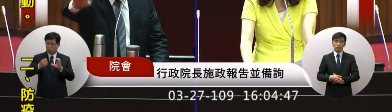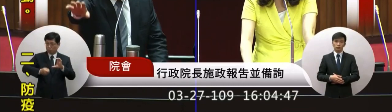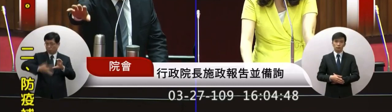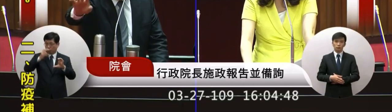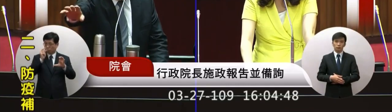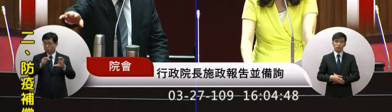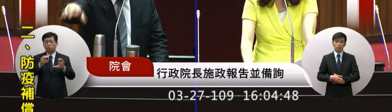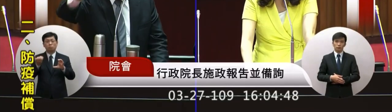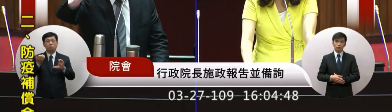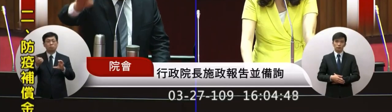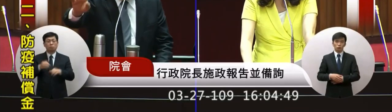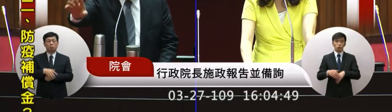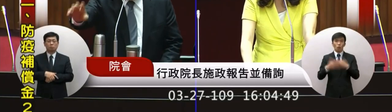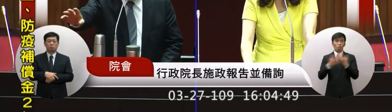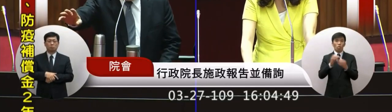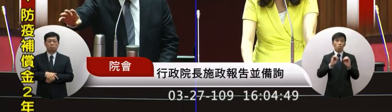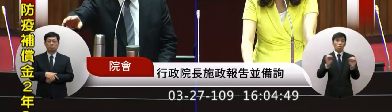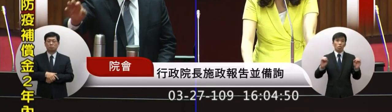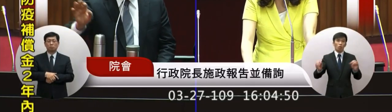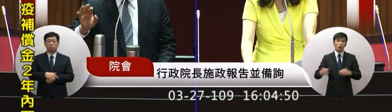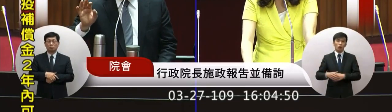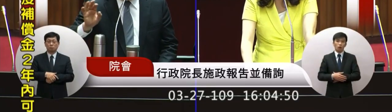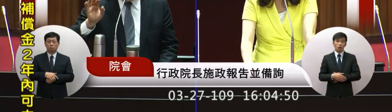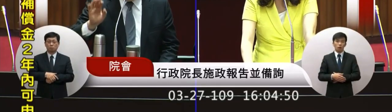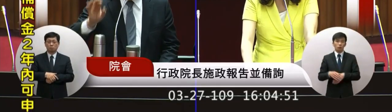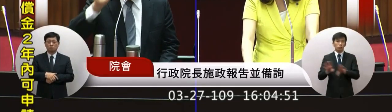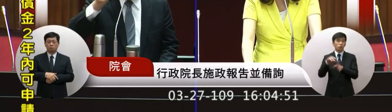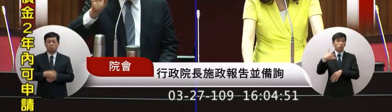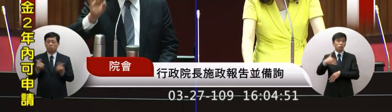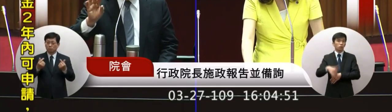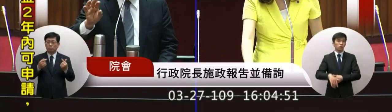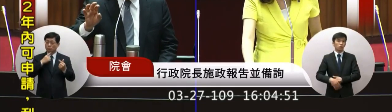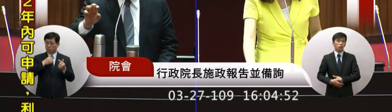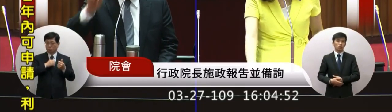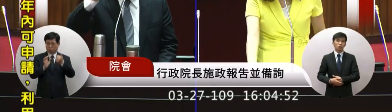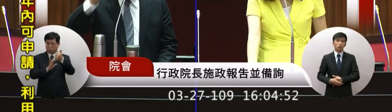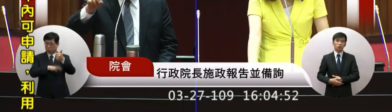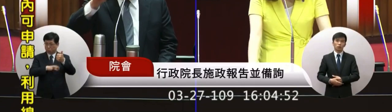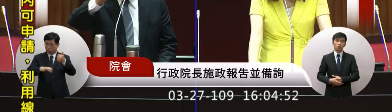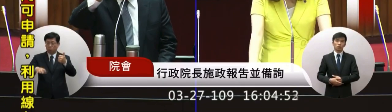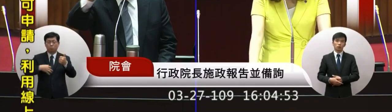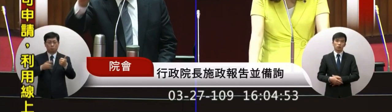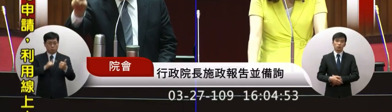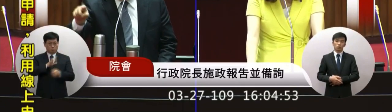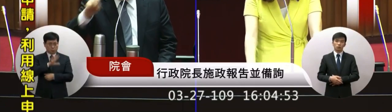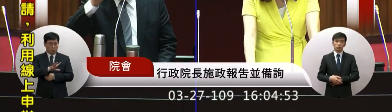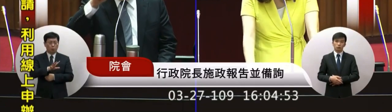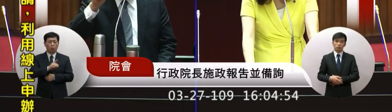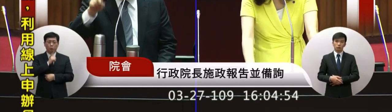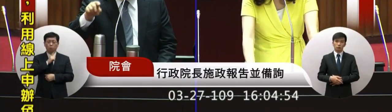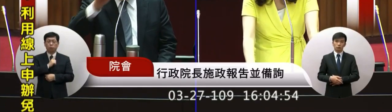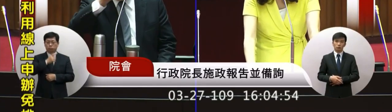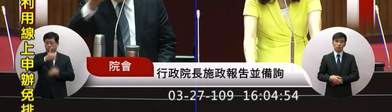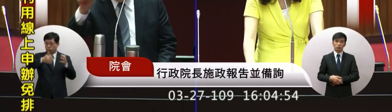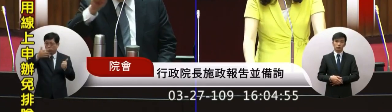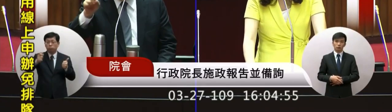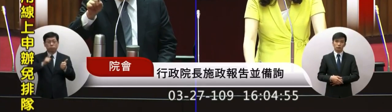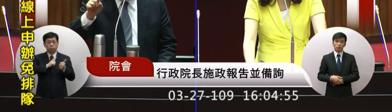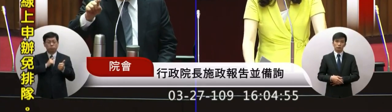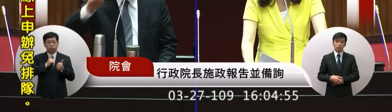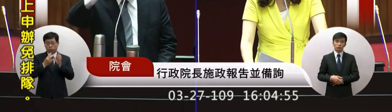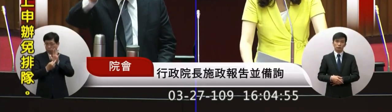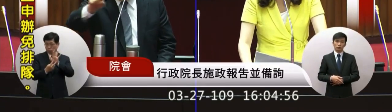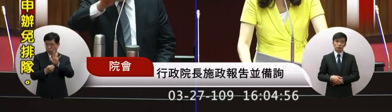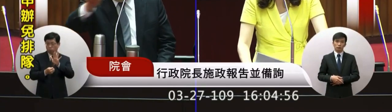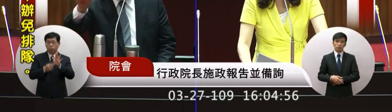看，你看 就都没有啊， 包括 龙安台系啊， 包括每一个部会都有。由部委所长亲自